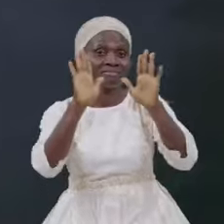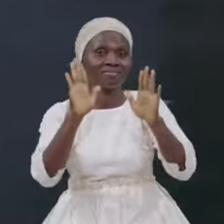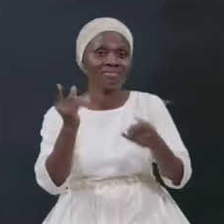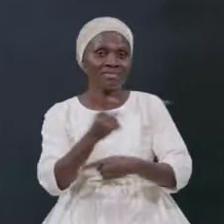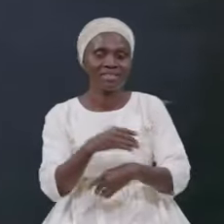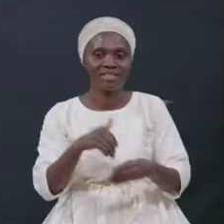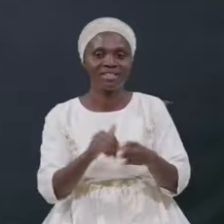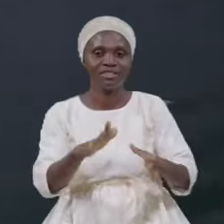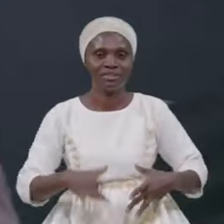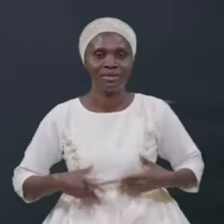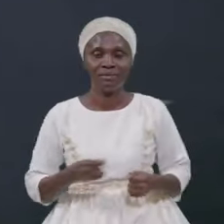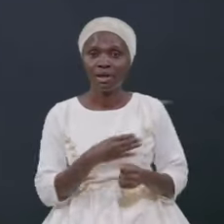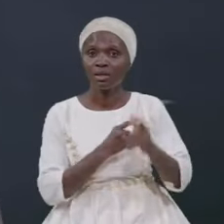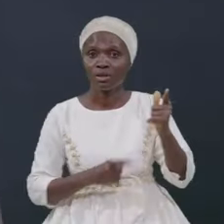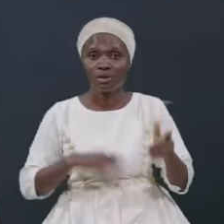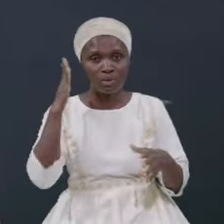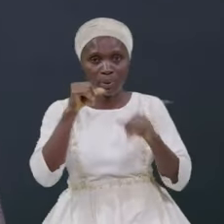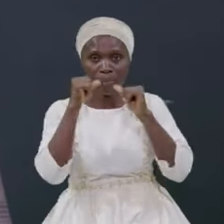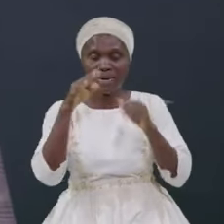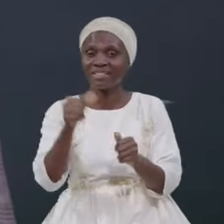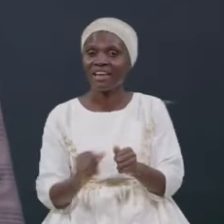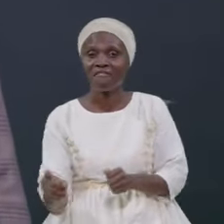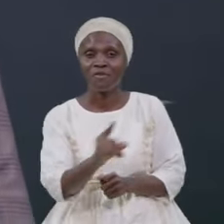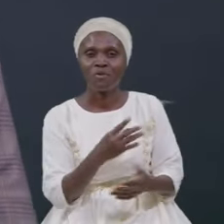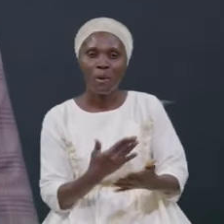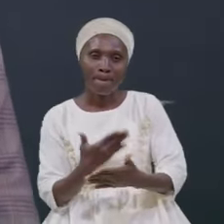chacun au-delà de ses attentes.